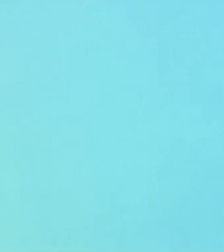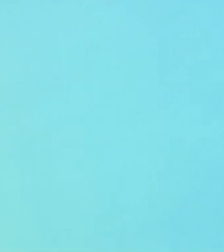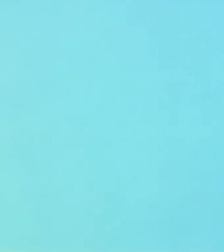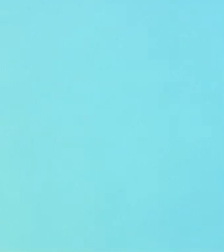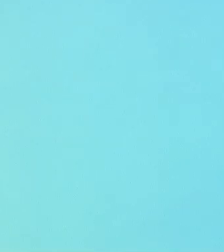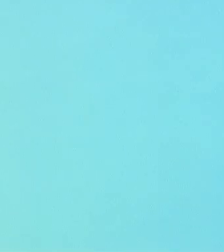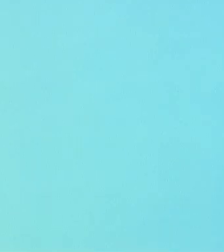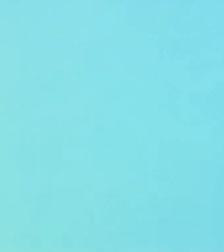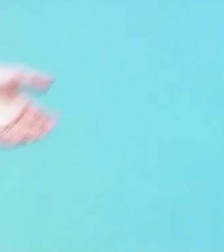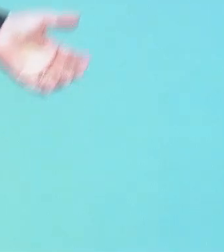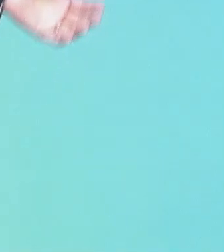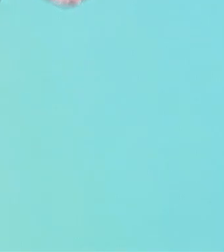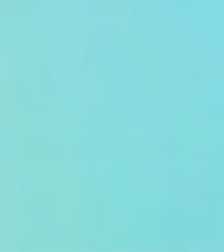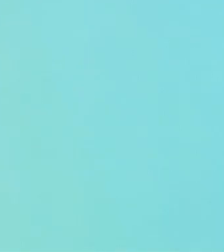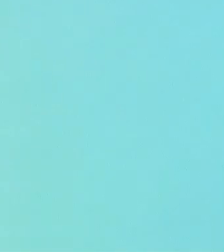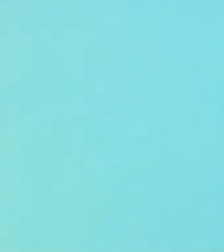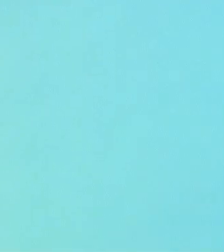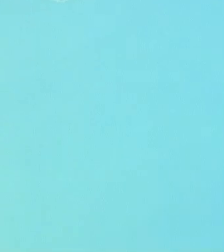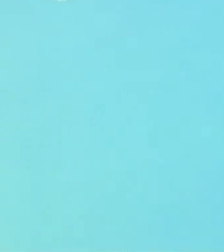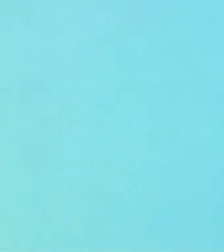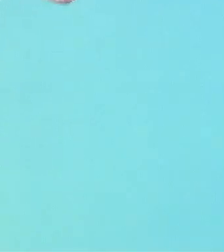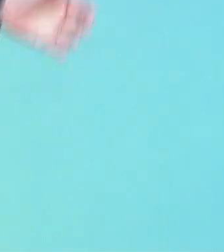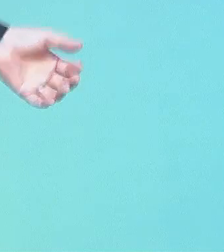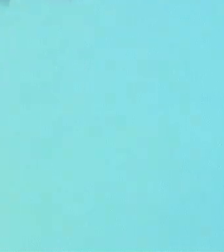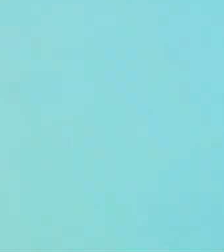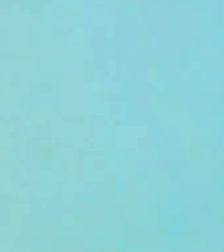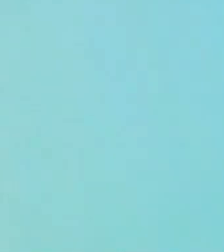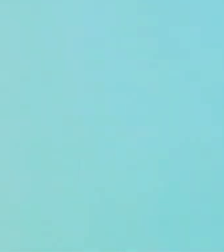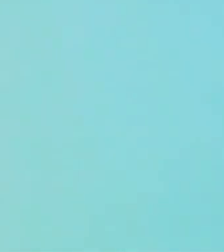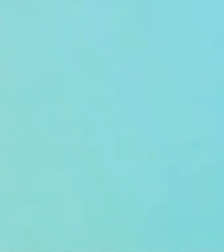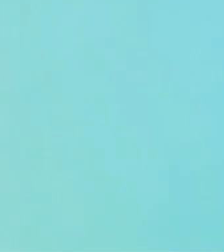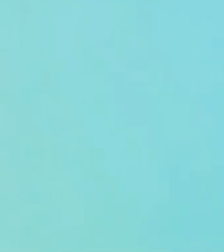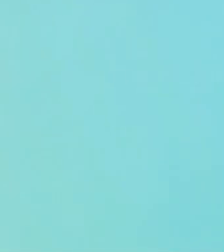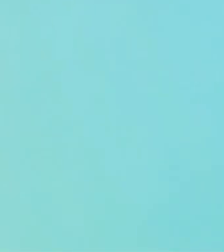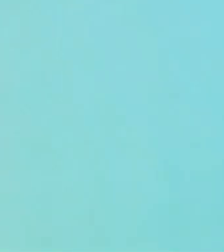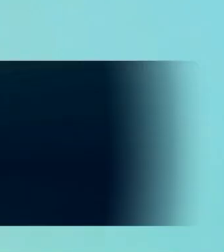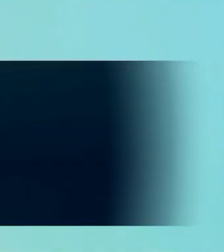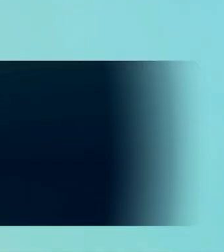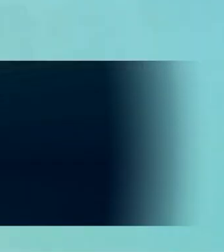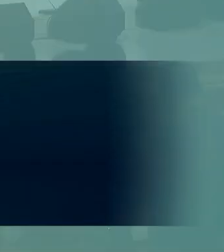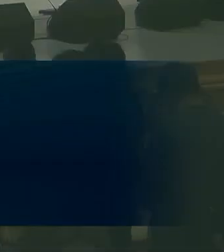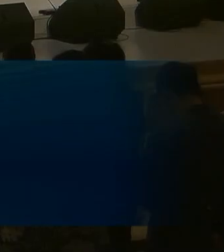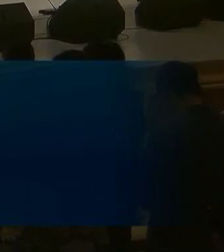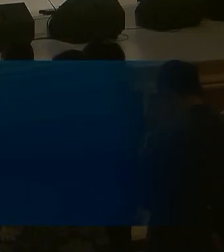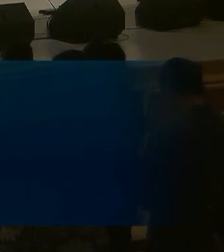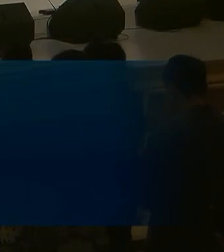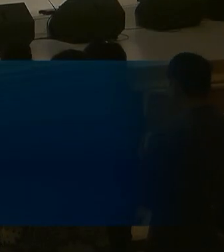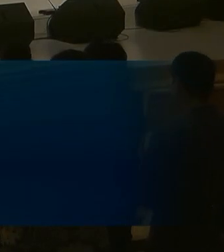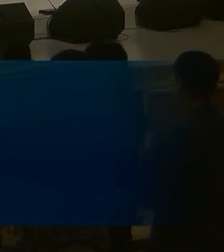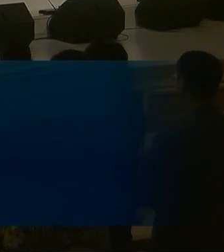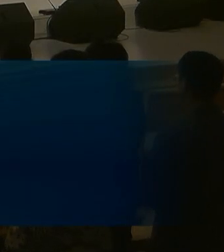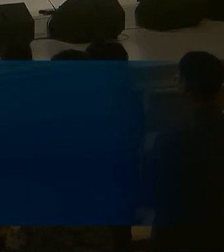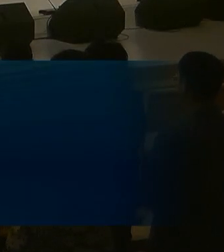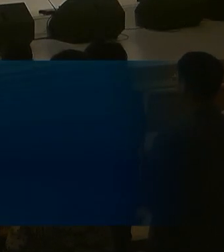때에 믿음을 가지고 주여 한 번 외치고 기도하며 나가겠습니다. 주여,